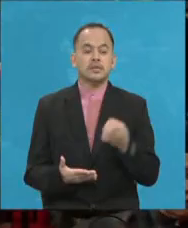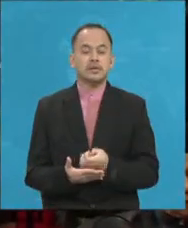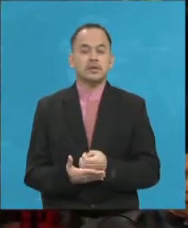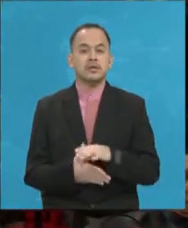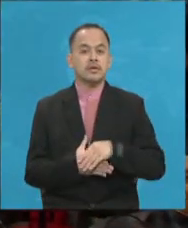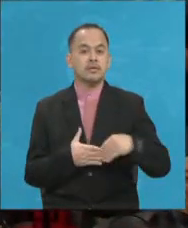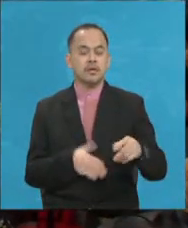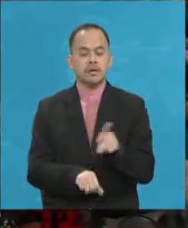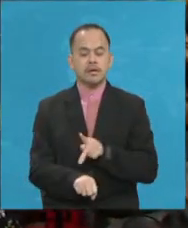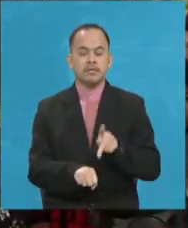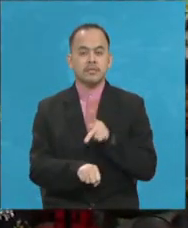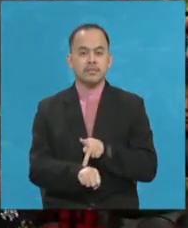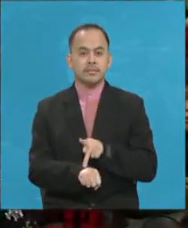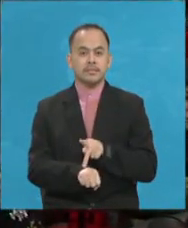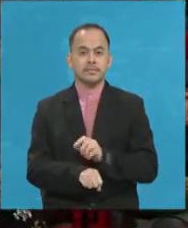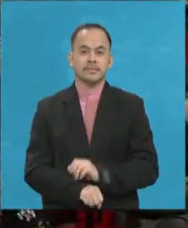Republik Filipina